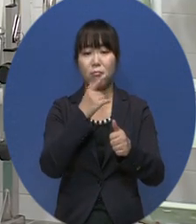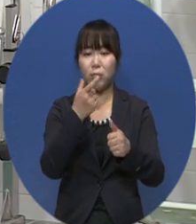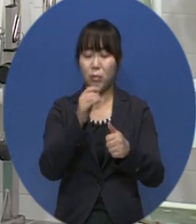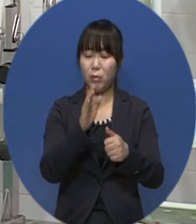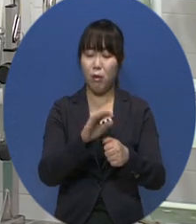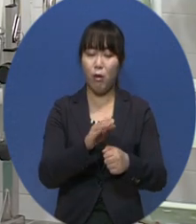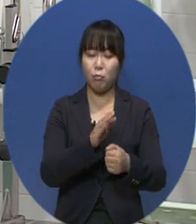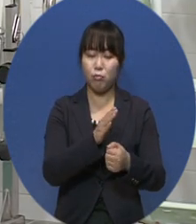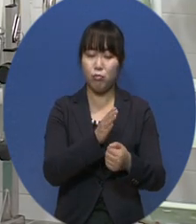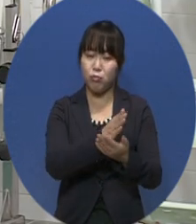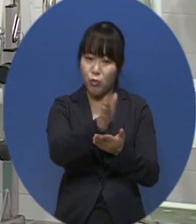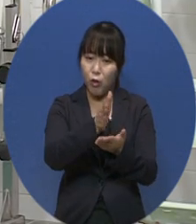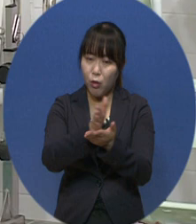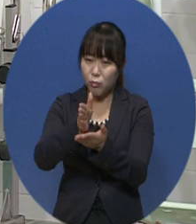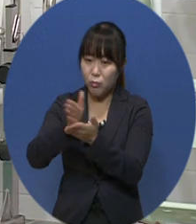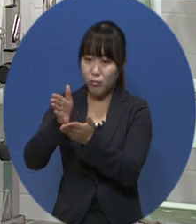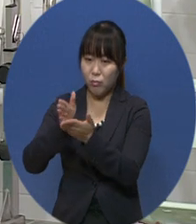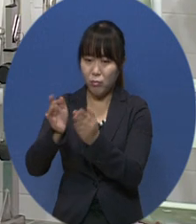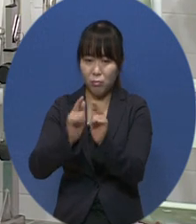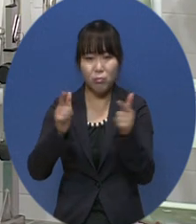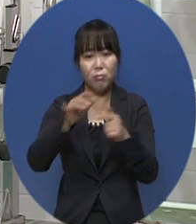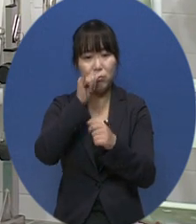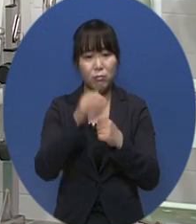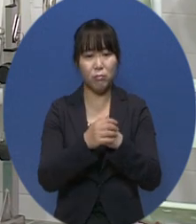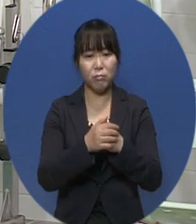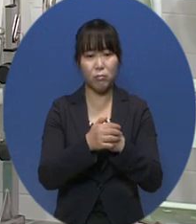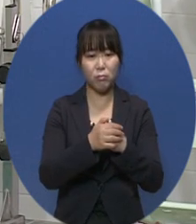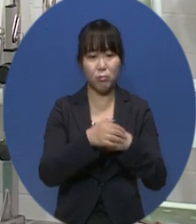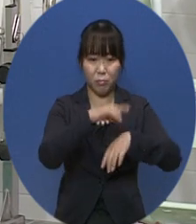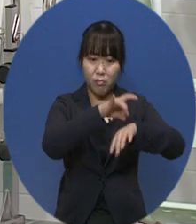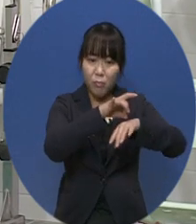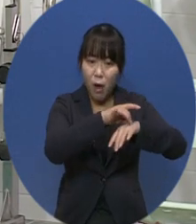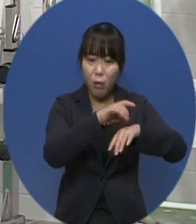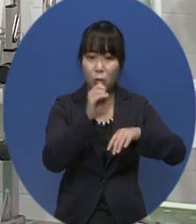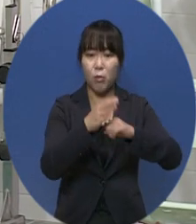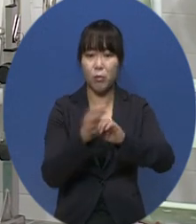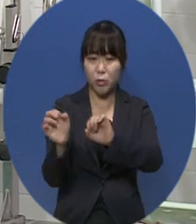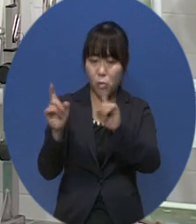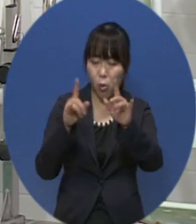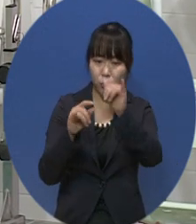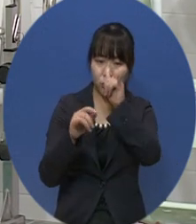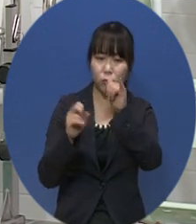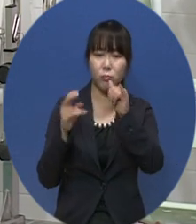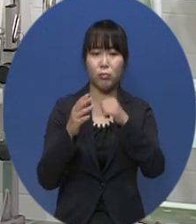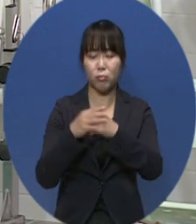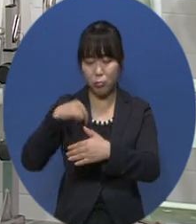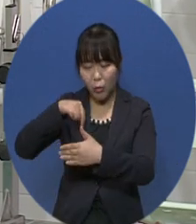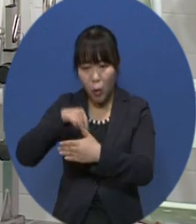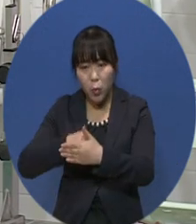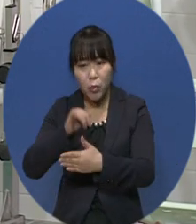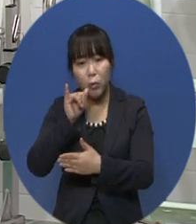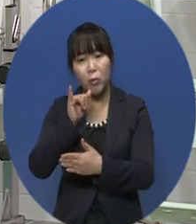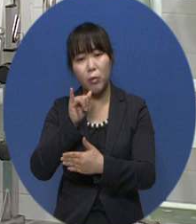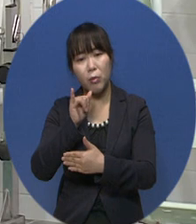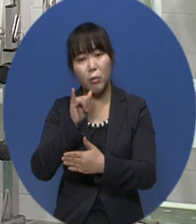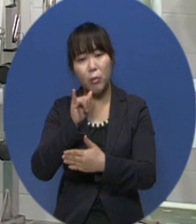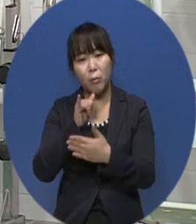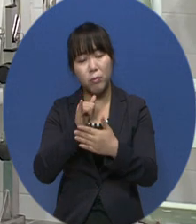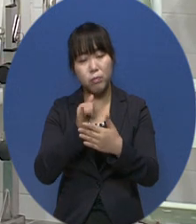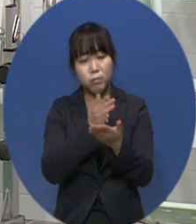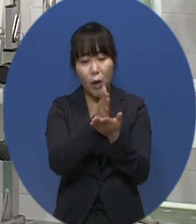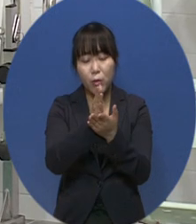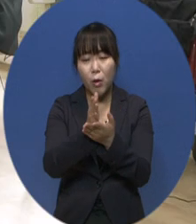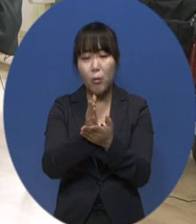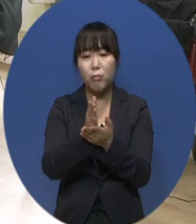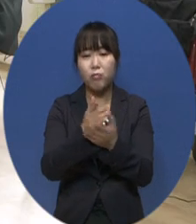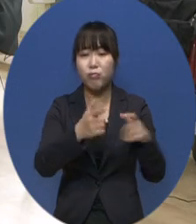분야가 뭐 다양할 것 같아요. 뭐 정형외과 쪽도 있을 것 같고 재활 쪽도 분명히 있을 것 같고 내과 쪽도 있을 것 같고 네. 어때요? 의사